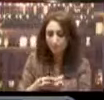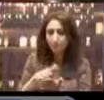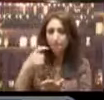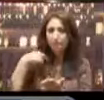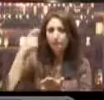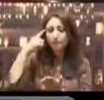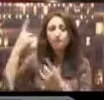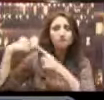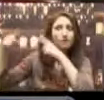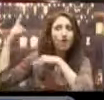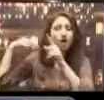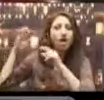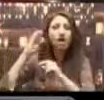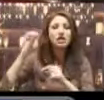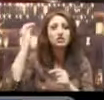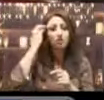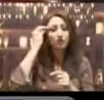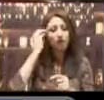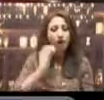ايه،